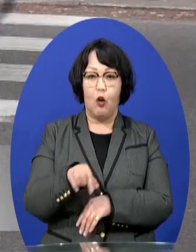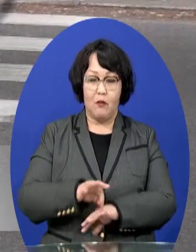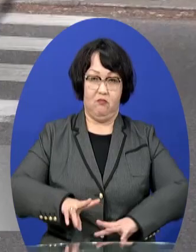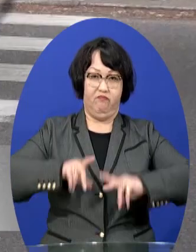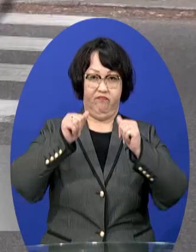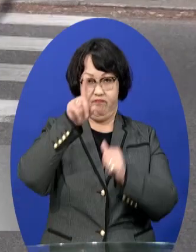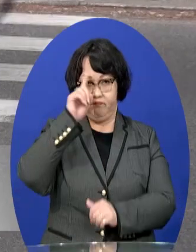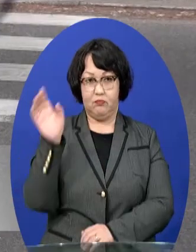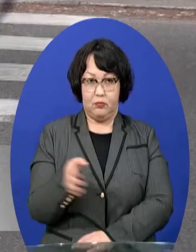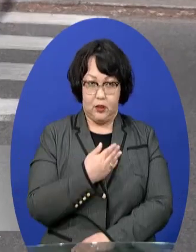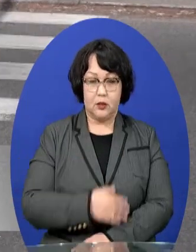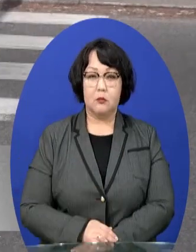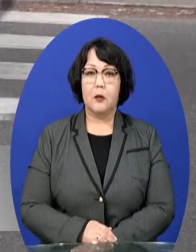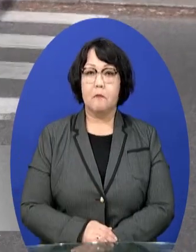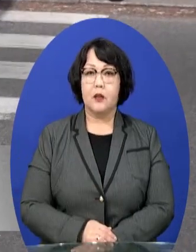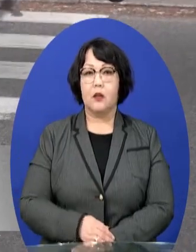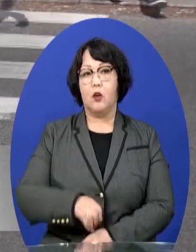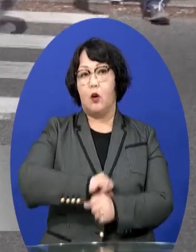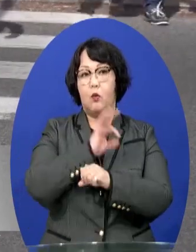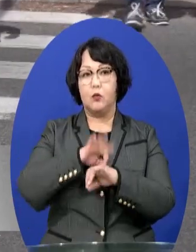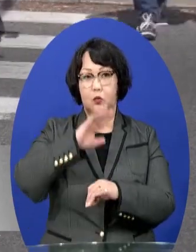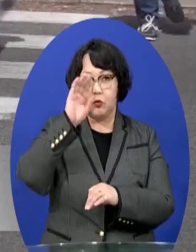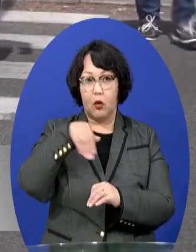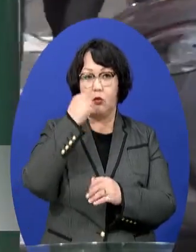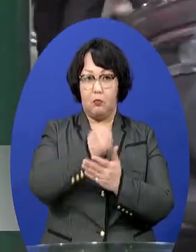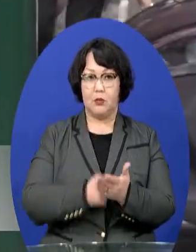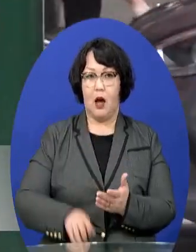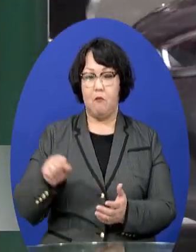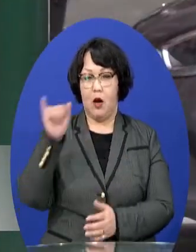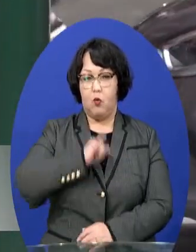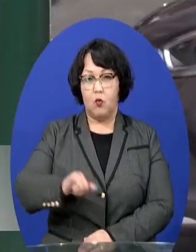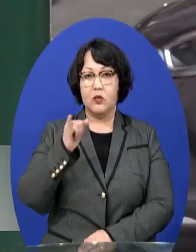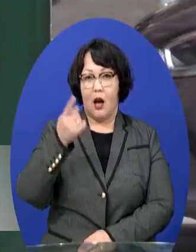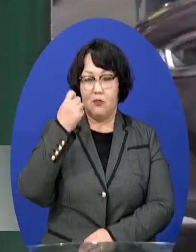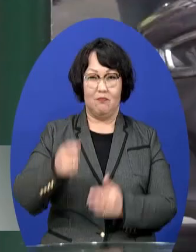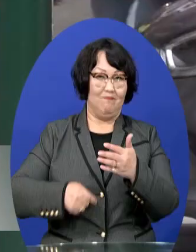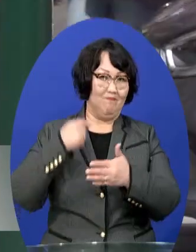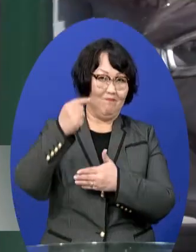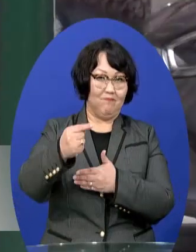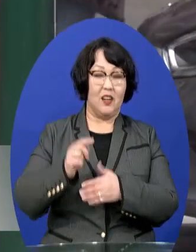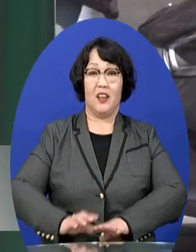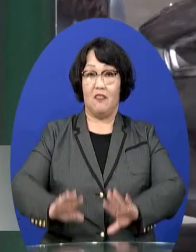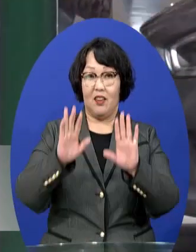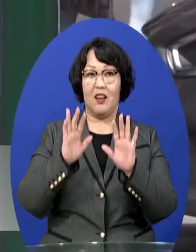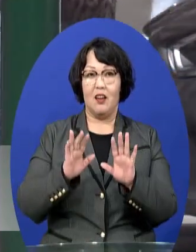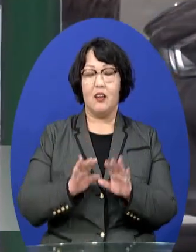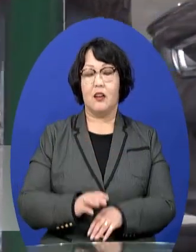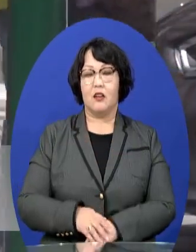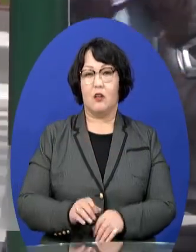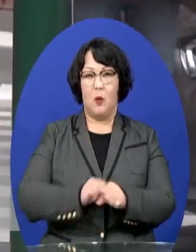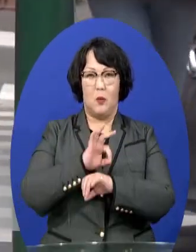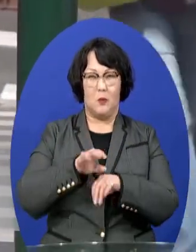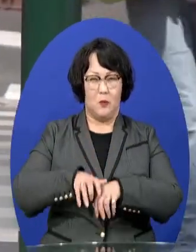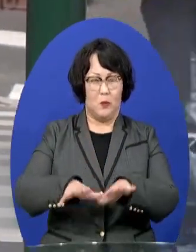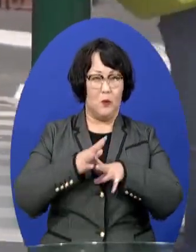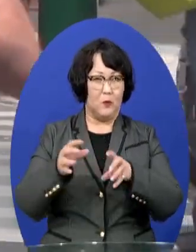эдгэрч эмнэлгээс гарчээ. За нийт батлагдсан халдварын тоогоор Америк нэгдсэн улс жагсаалтын эхэнд бичигдсэн хэвээр байгаа бол за